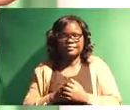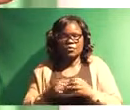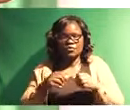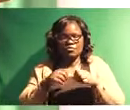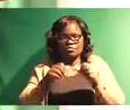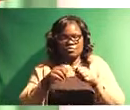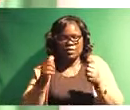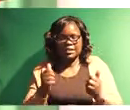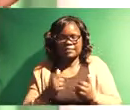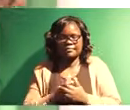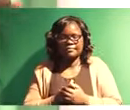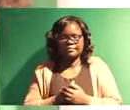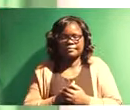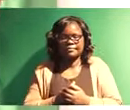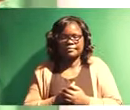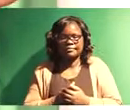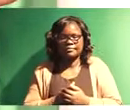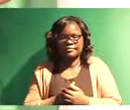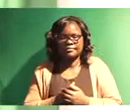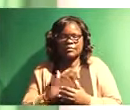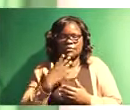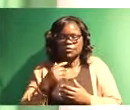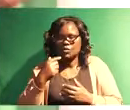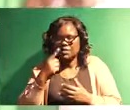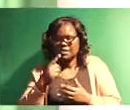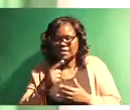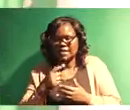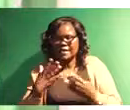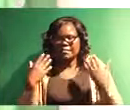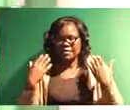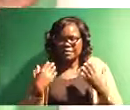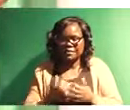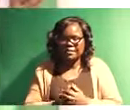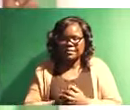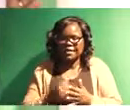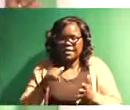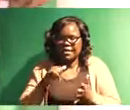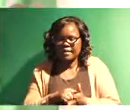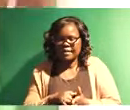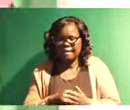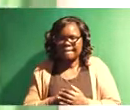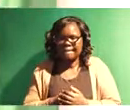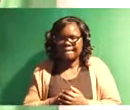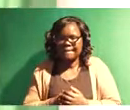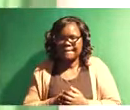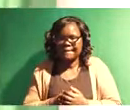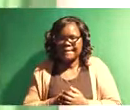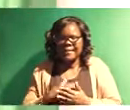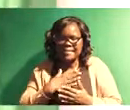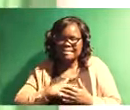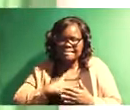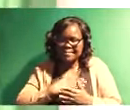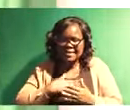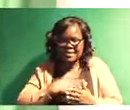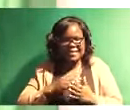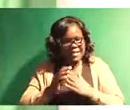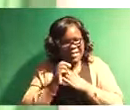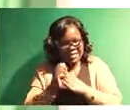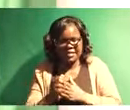Tuendelee namna hiyo. Mimi nataka niseme nikiwa Meru ya kwamba tafadhali